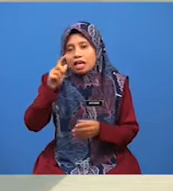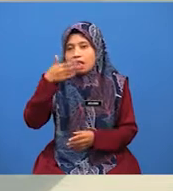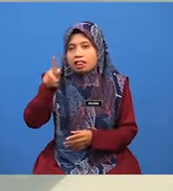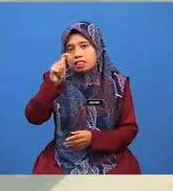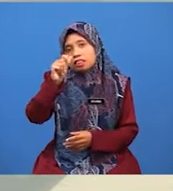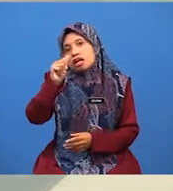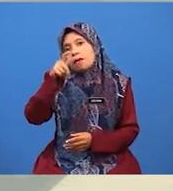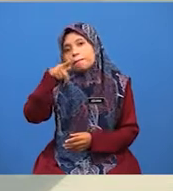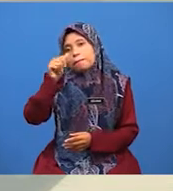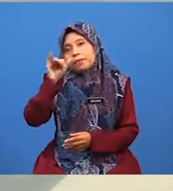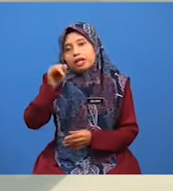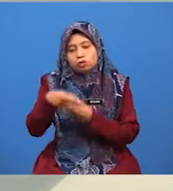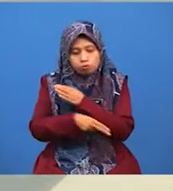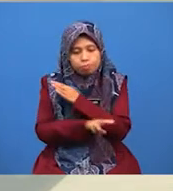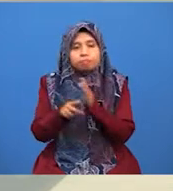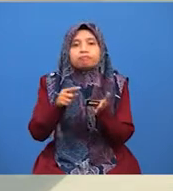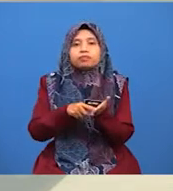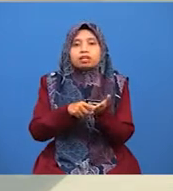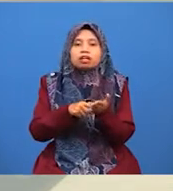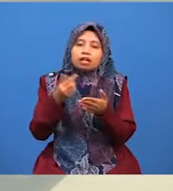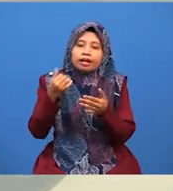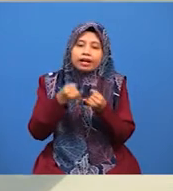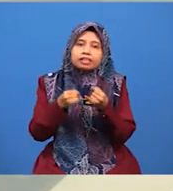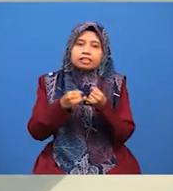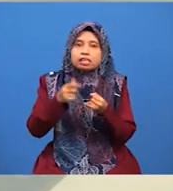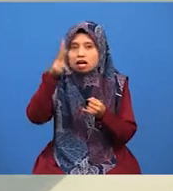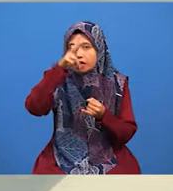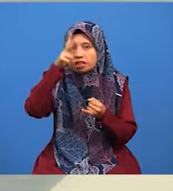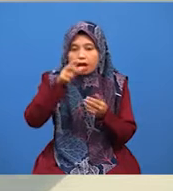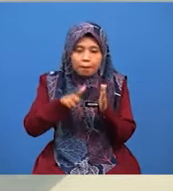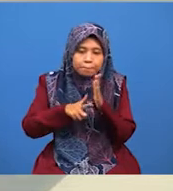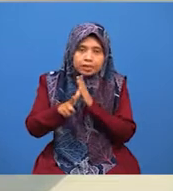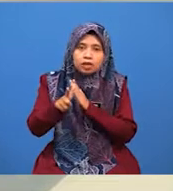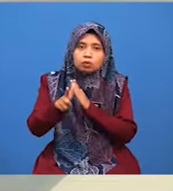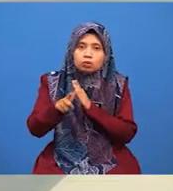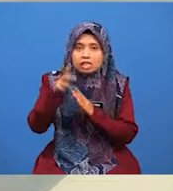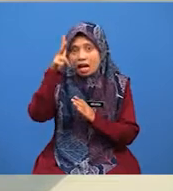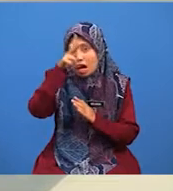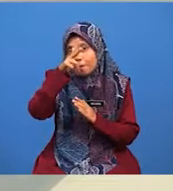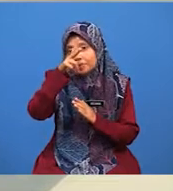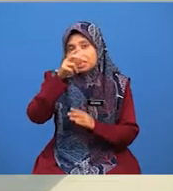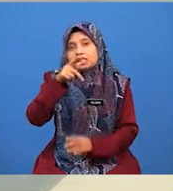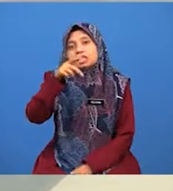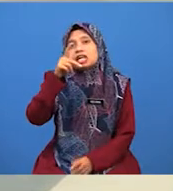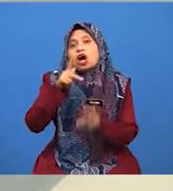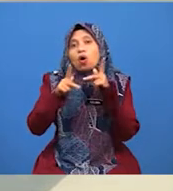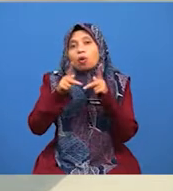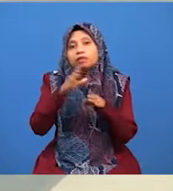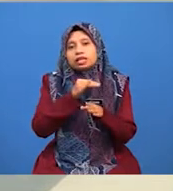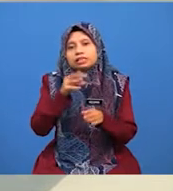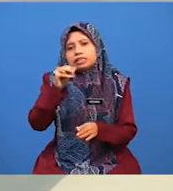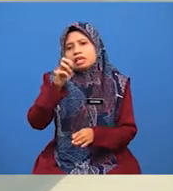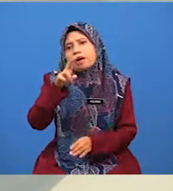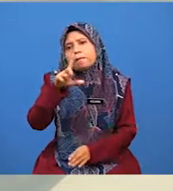ini. Akhir sekali, pihak kerajaan melalui Kementerian Komunikasi